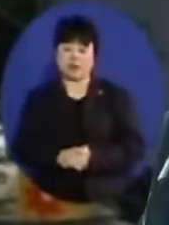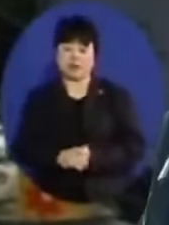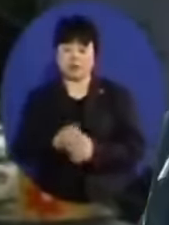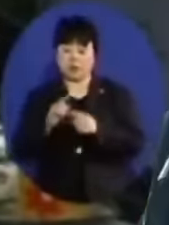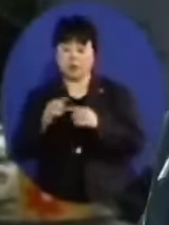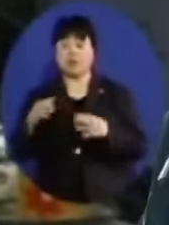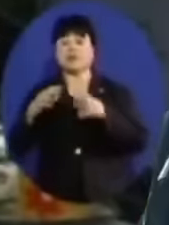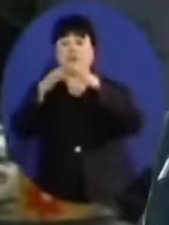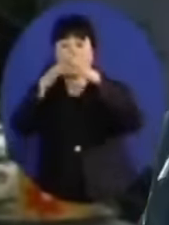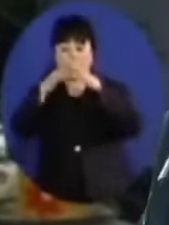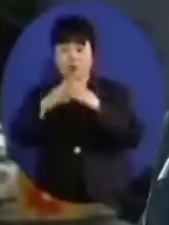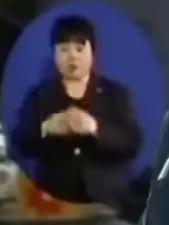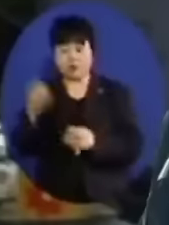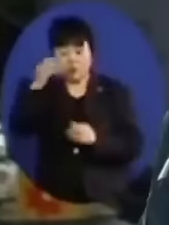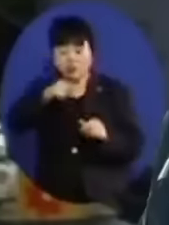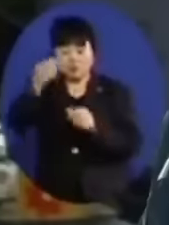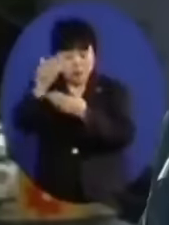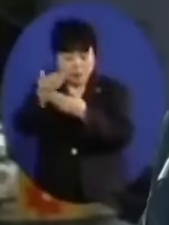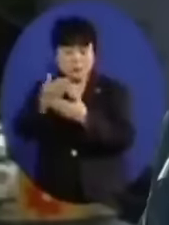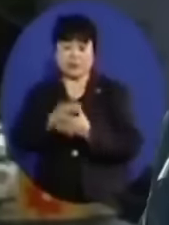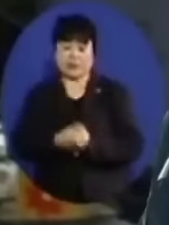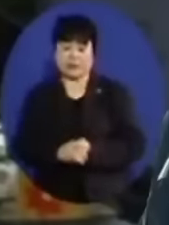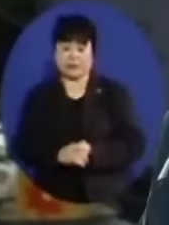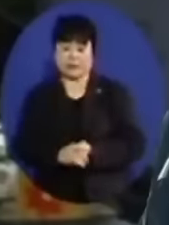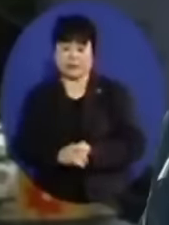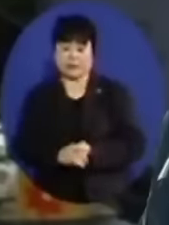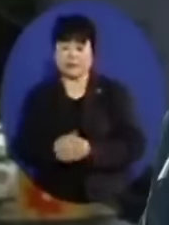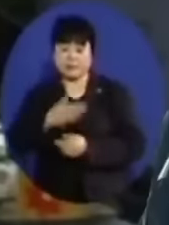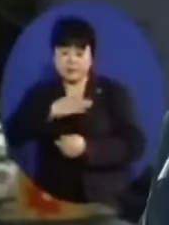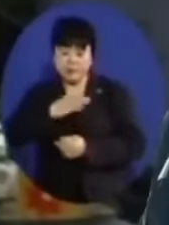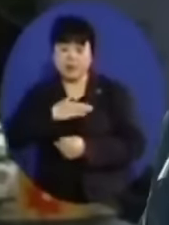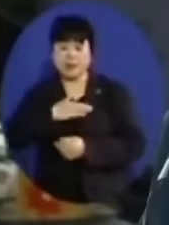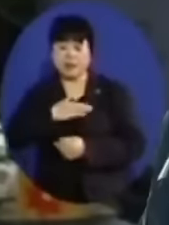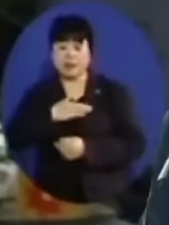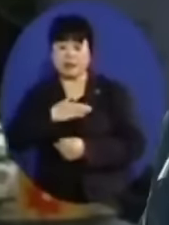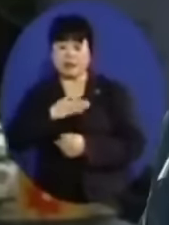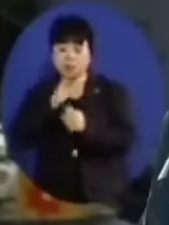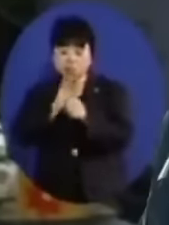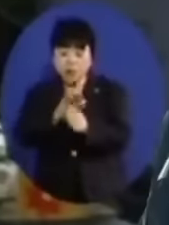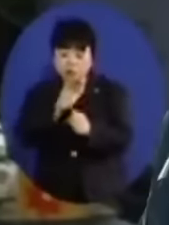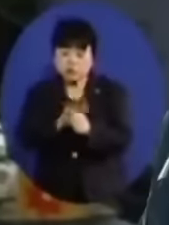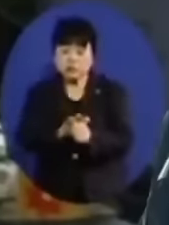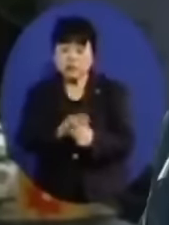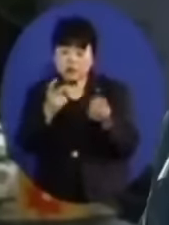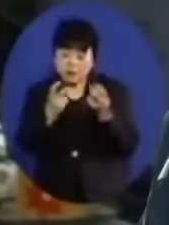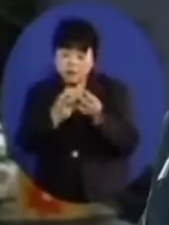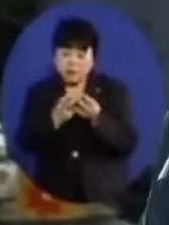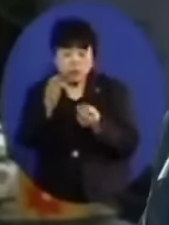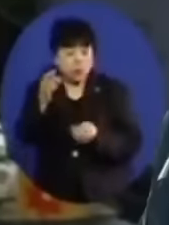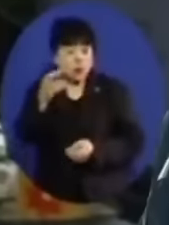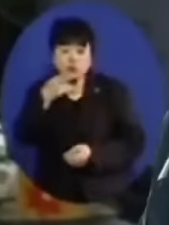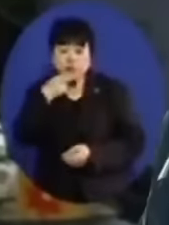교회를 세워서 영혼을 구원하려고 하는데 기여할 수 있는 돈이 없다.